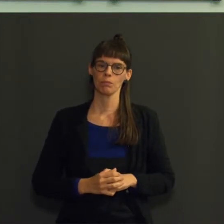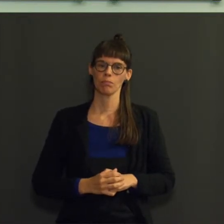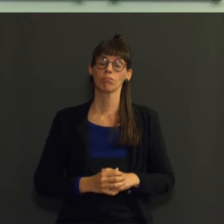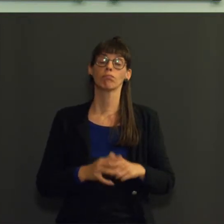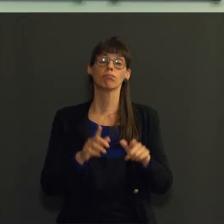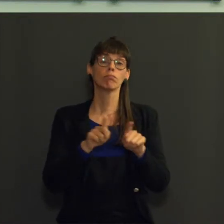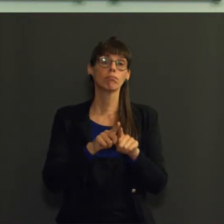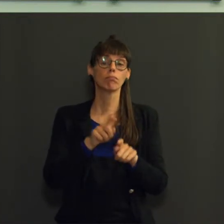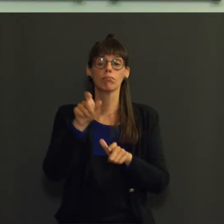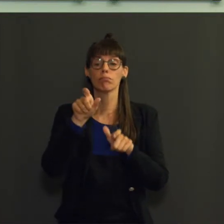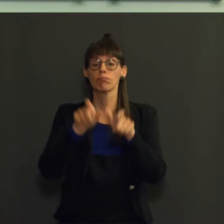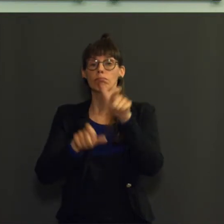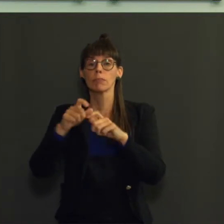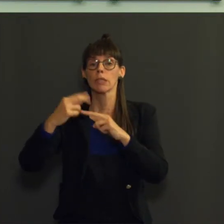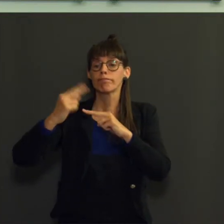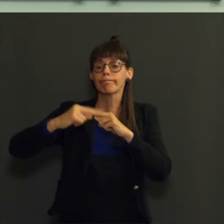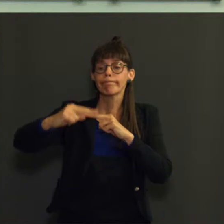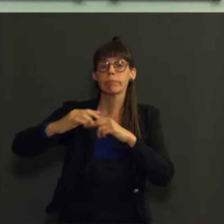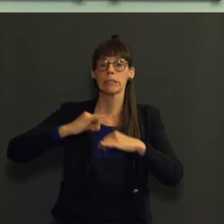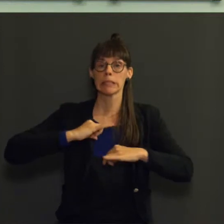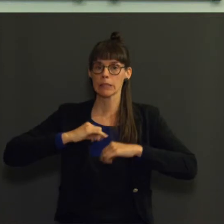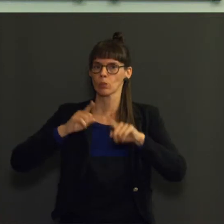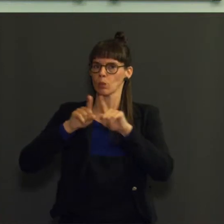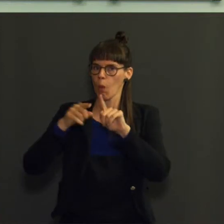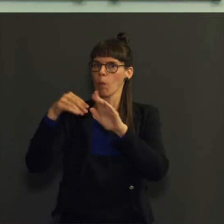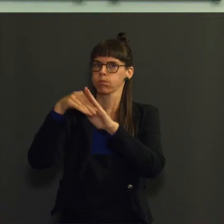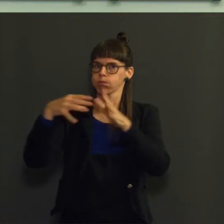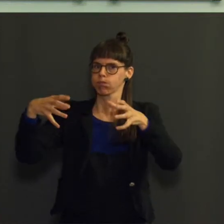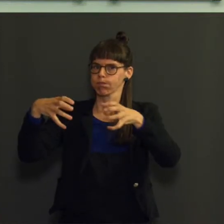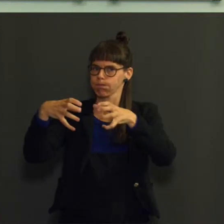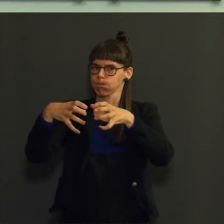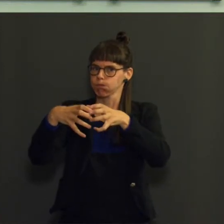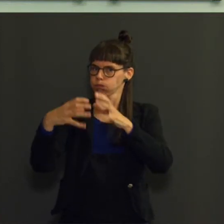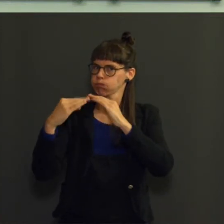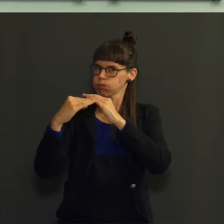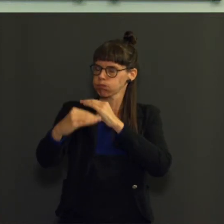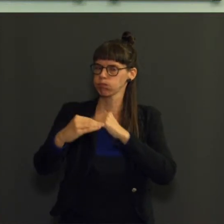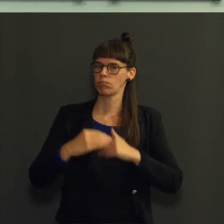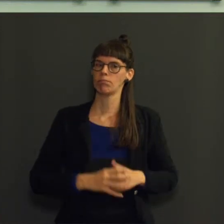Ook de ziekenhuisbezetting daalt verder aan een stabiel tempo.